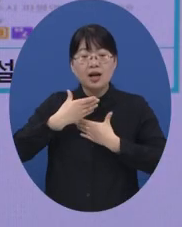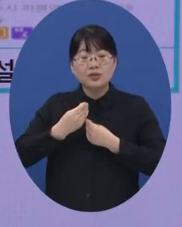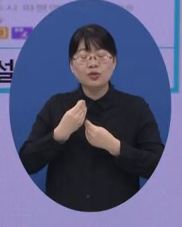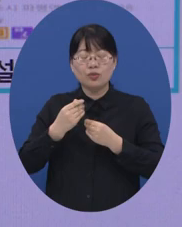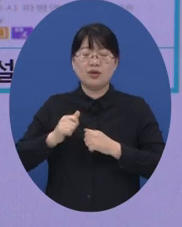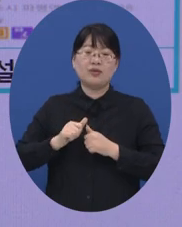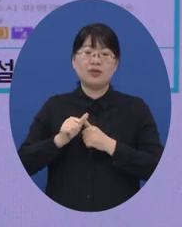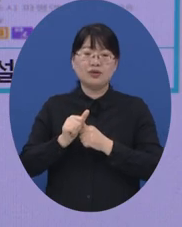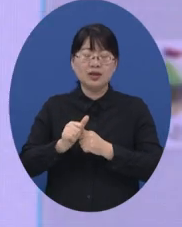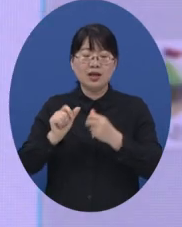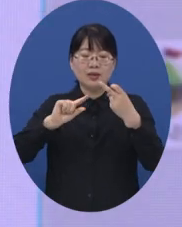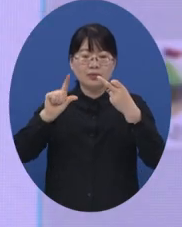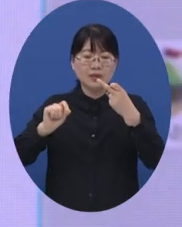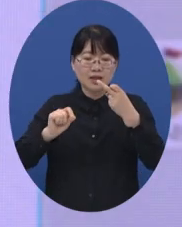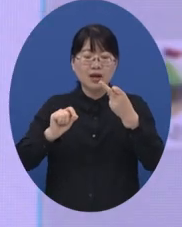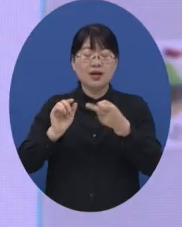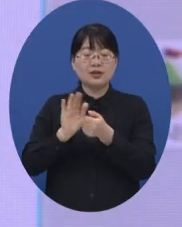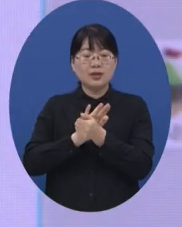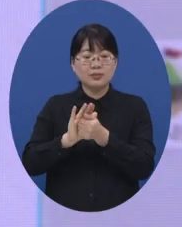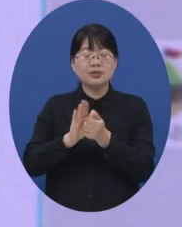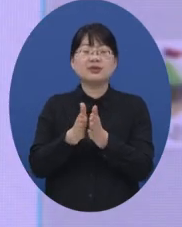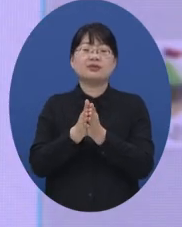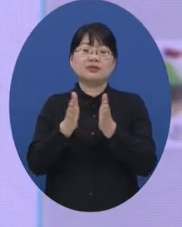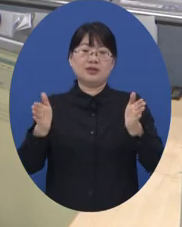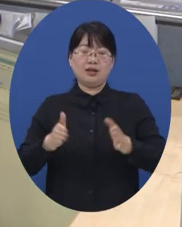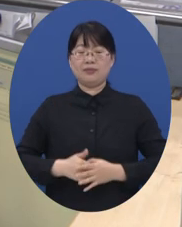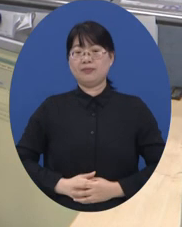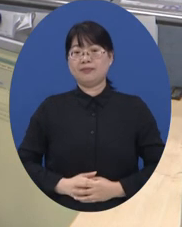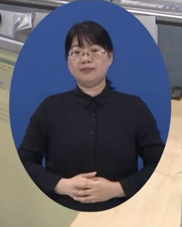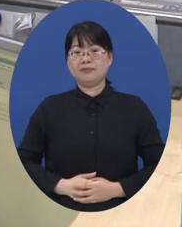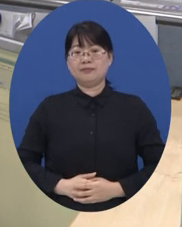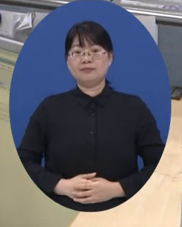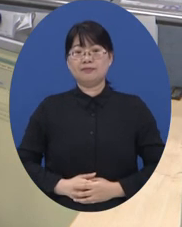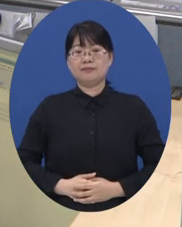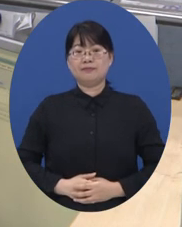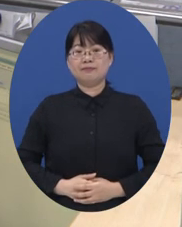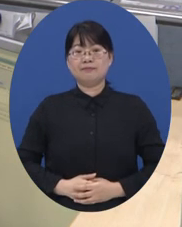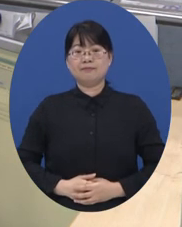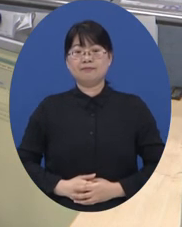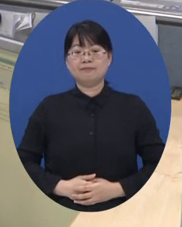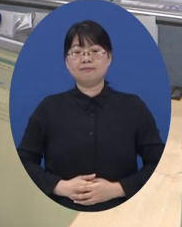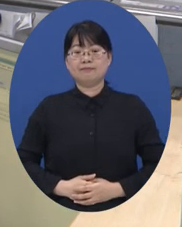안정화를 거쳐 올 연말 서비스될 예정입니다. 경기 GTV 한선지입니다.